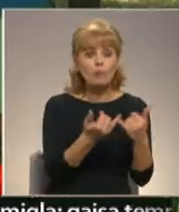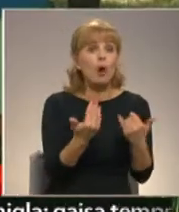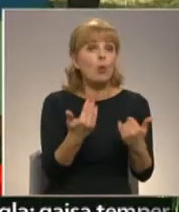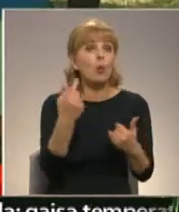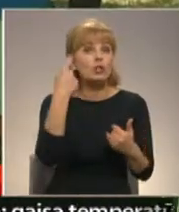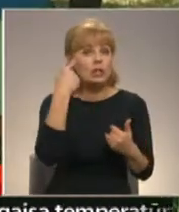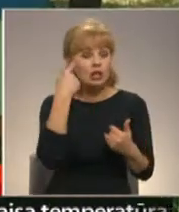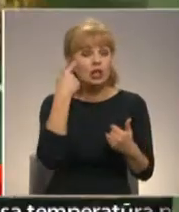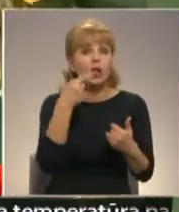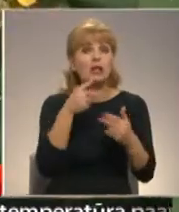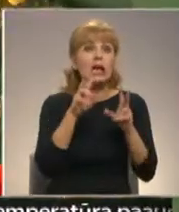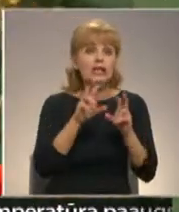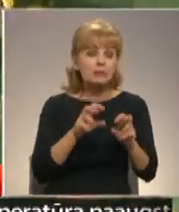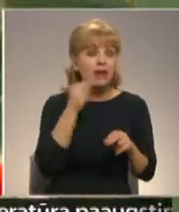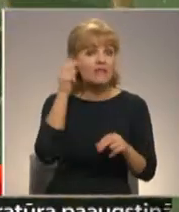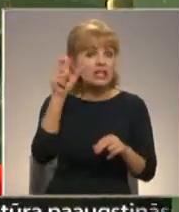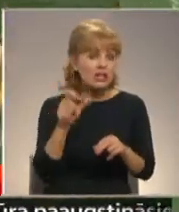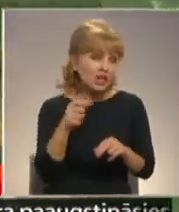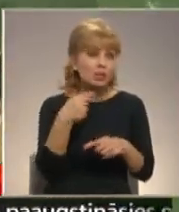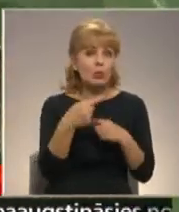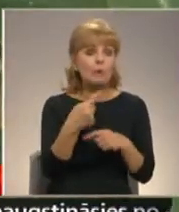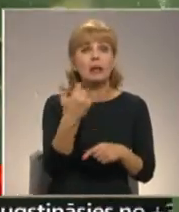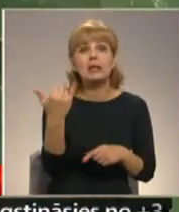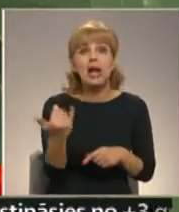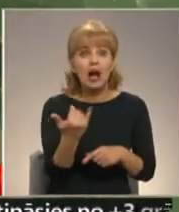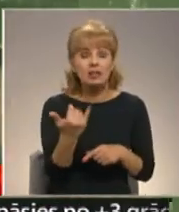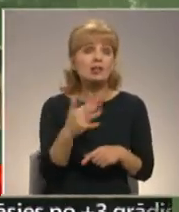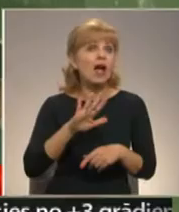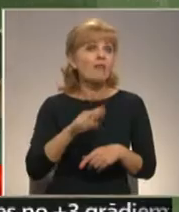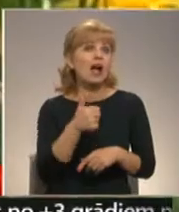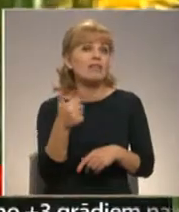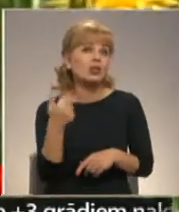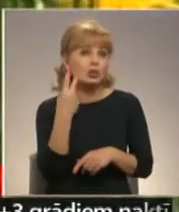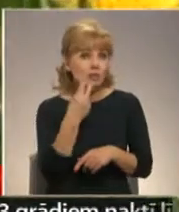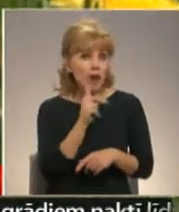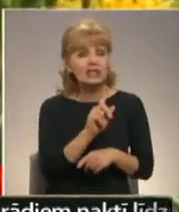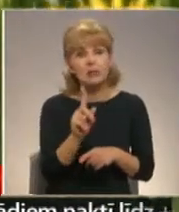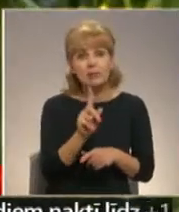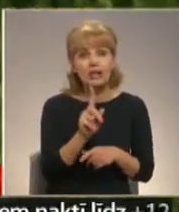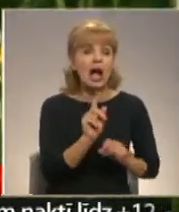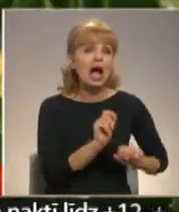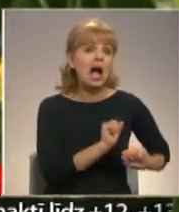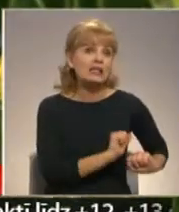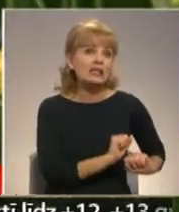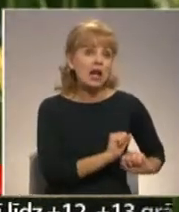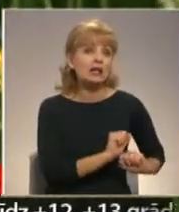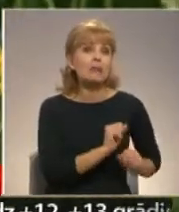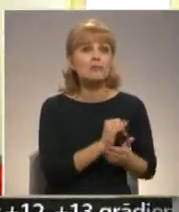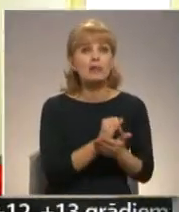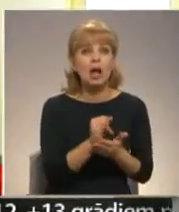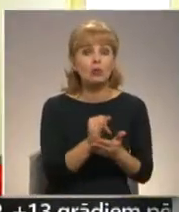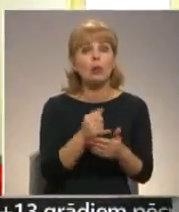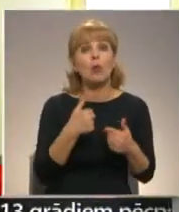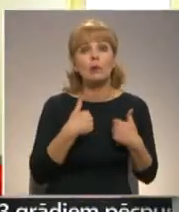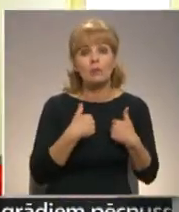par tuvojošos izpēti, vīrietis teica, ka vēl joprojām ir ieinteresēts tajā, vai viņa saimniecībā atrodas aizsargājama biotopi. Man būtu